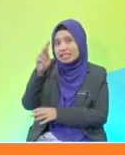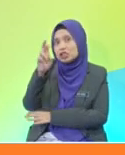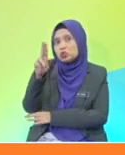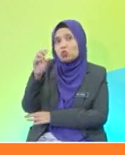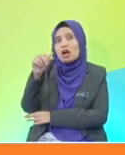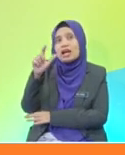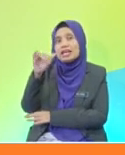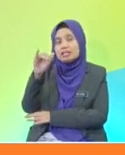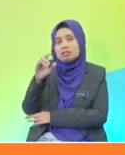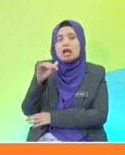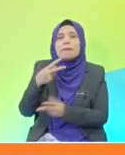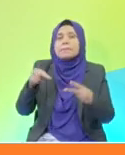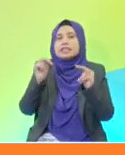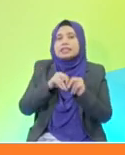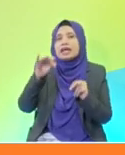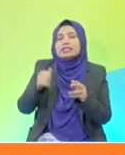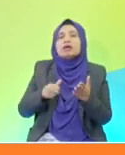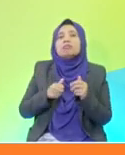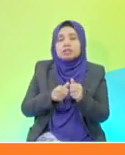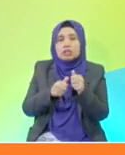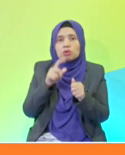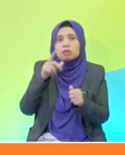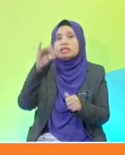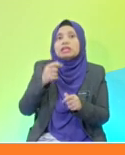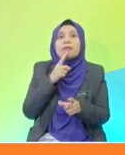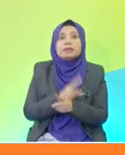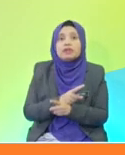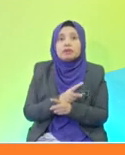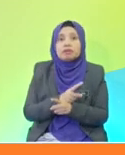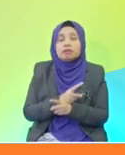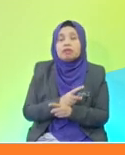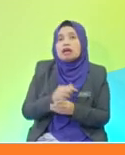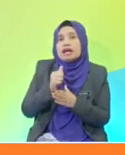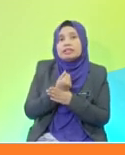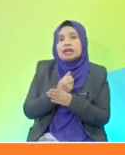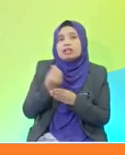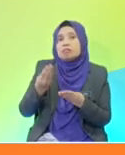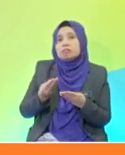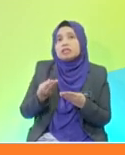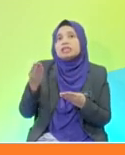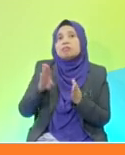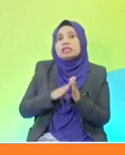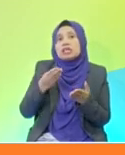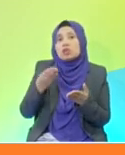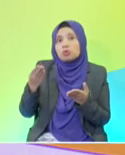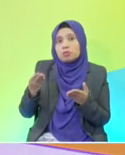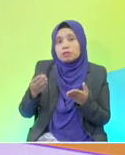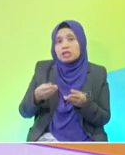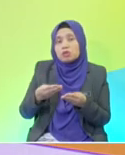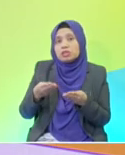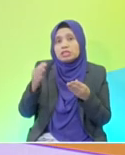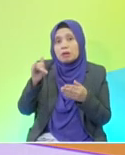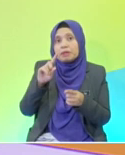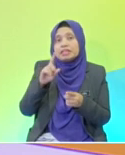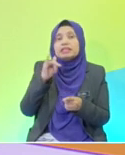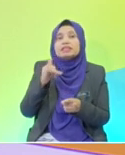pernyataan yang berikut manakah tidak benar yang keempat antara berikut pernyataan manakah yang salah nah ini